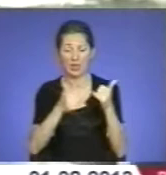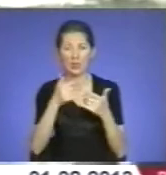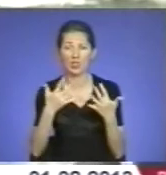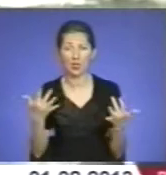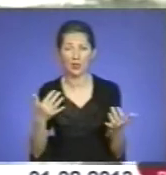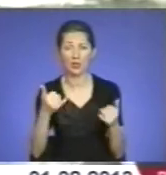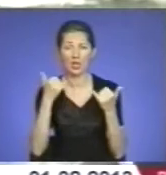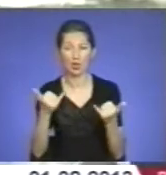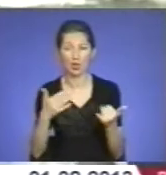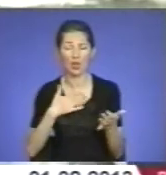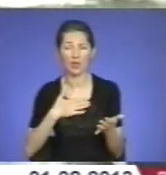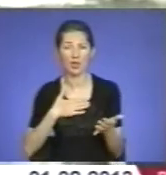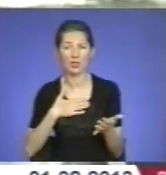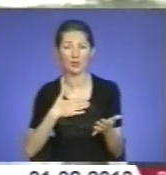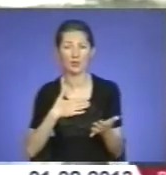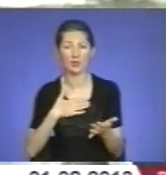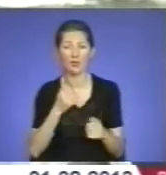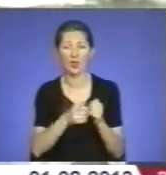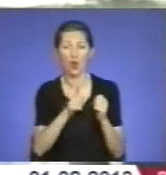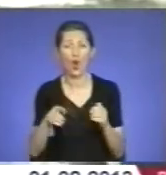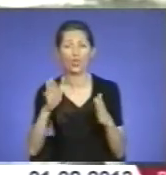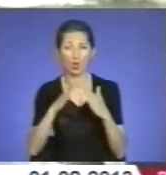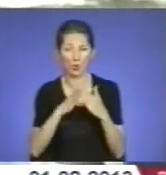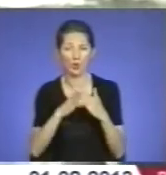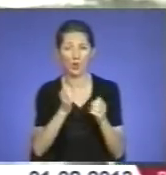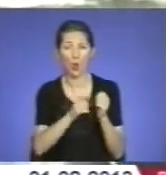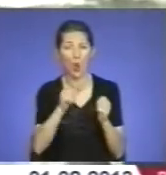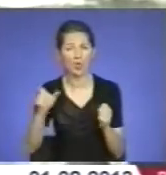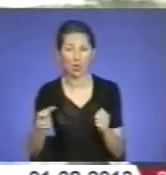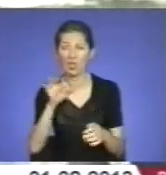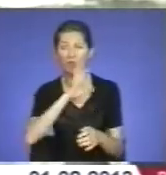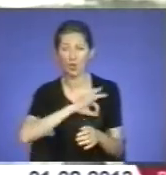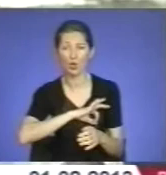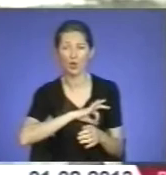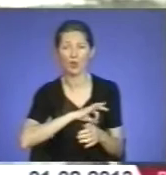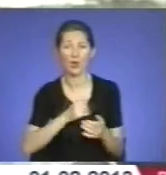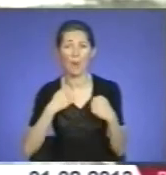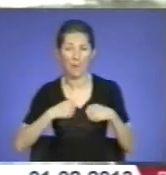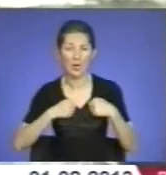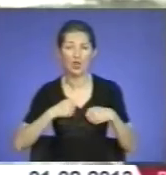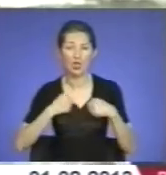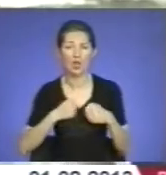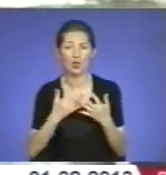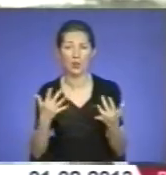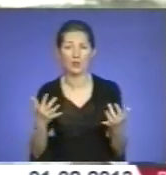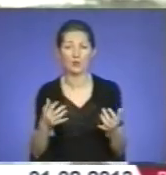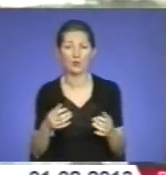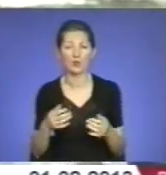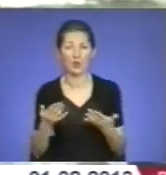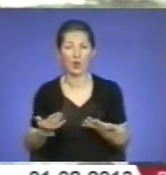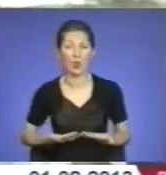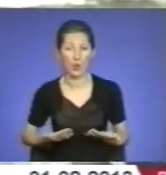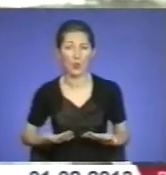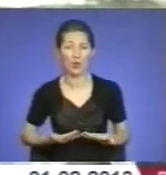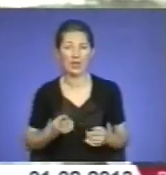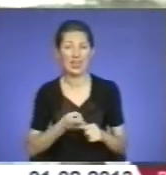сьогодні в кожній домівці, кожен мешканець використовує певні миючі засоби в побуті,